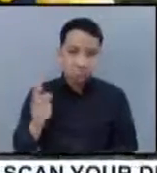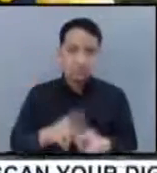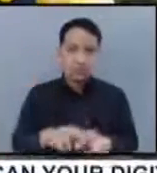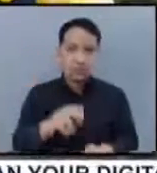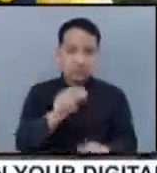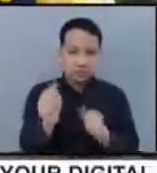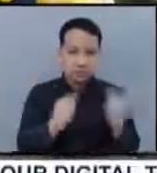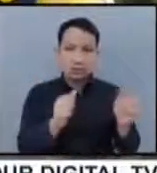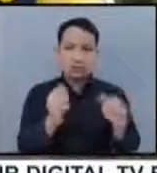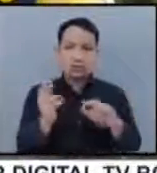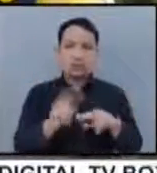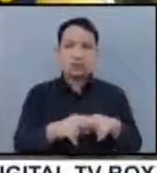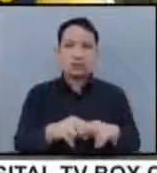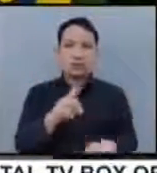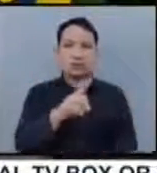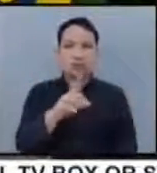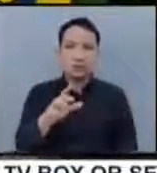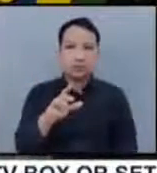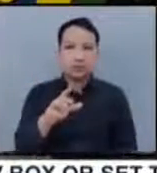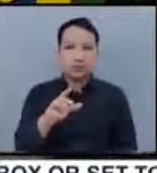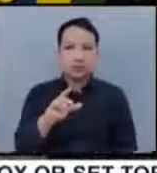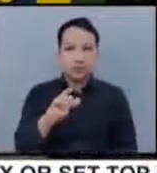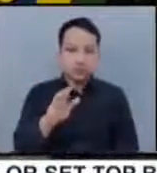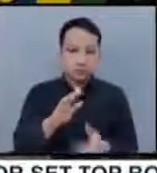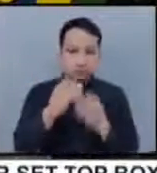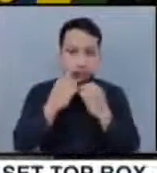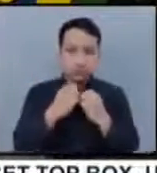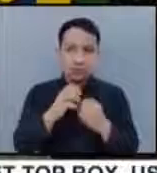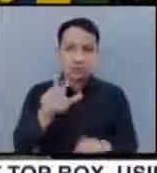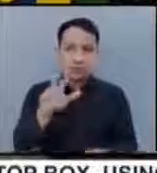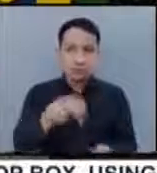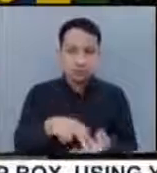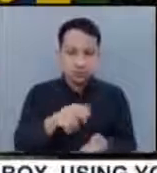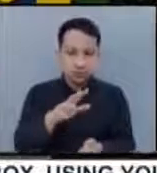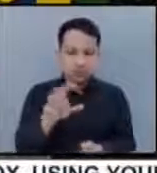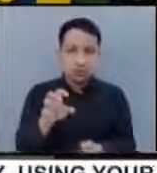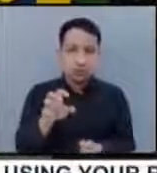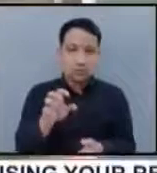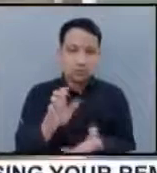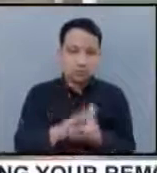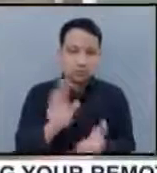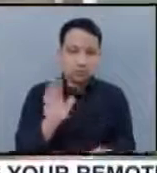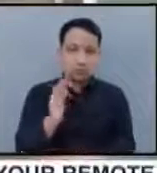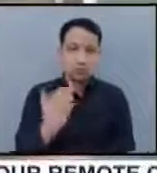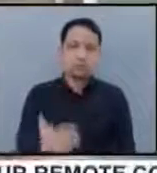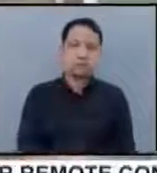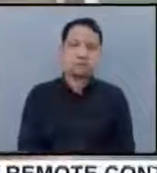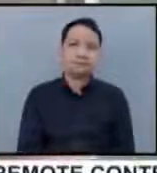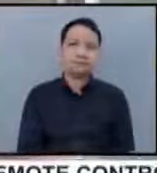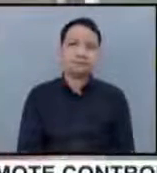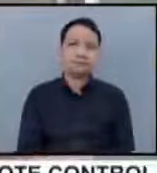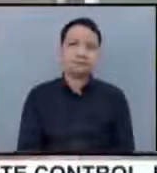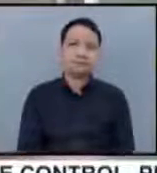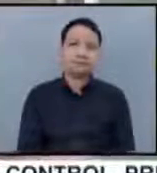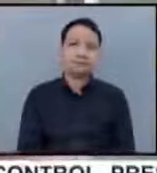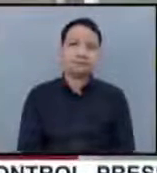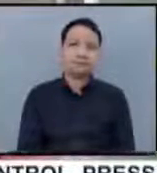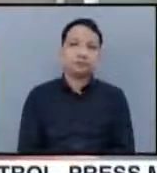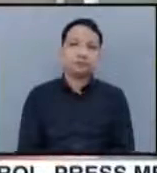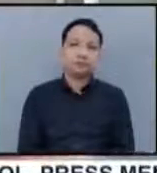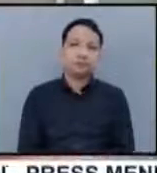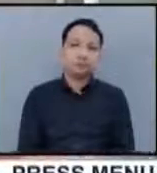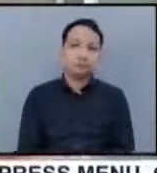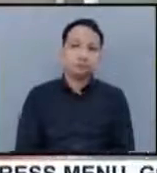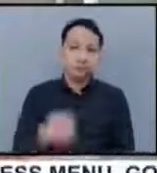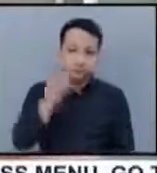flowers. 100 pesos ang pinakamura, 3,500 ang pinakamahal. Nagtaas din ang presyo ng bulaklak, ma'am.